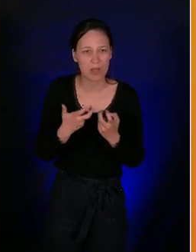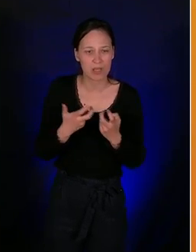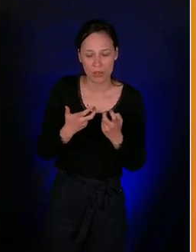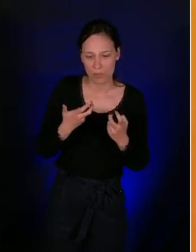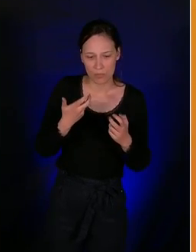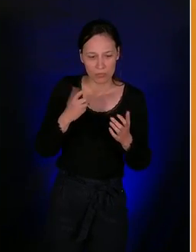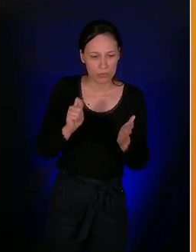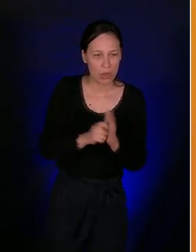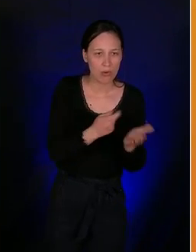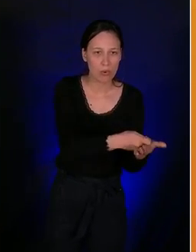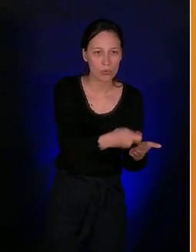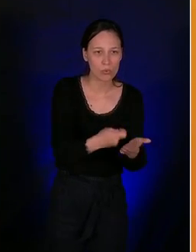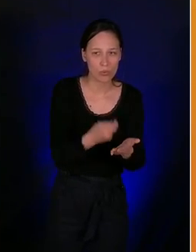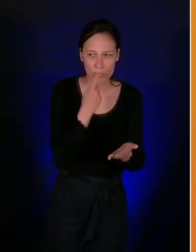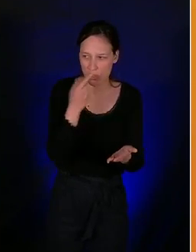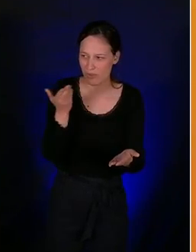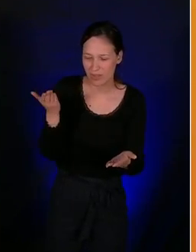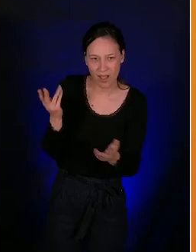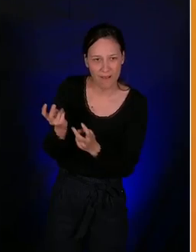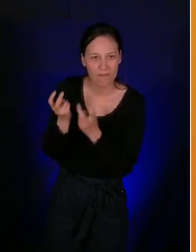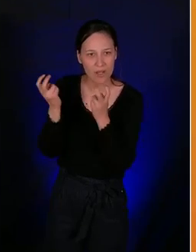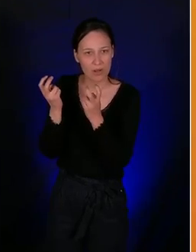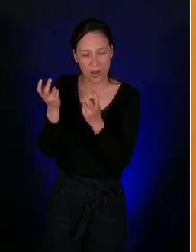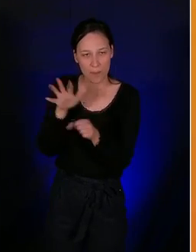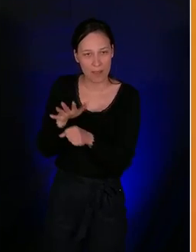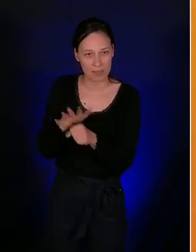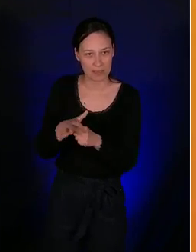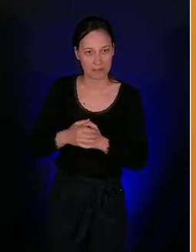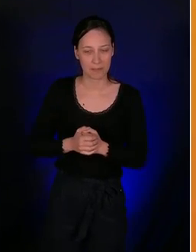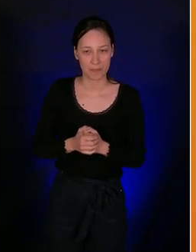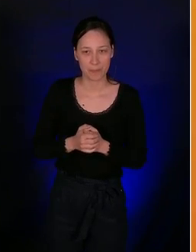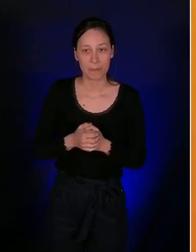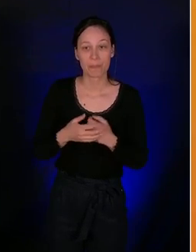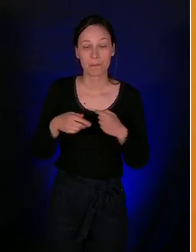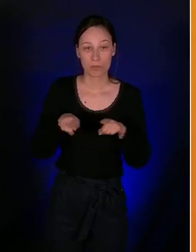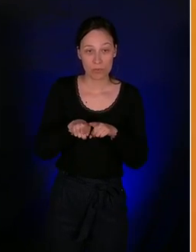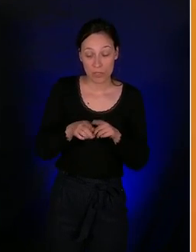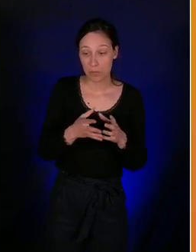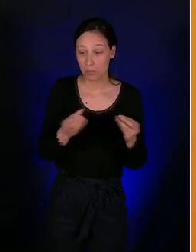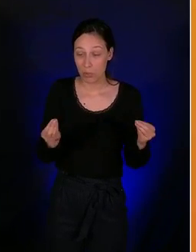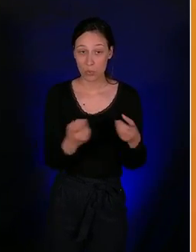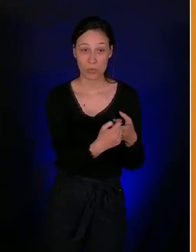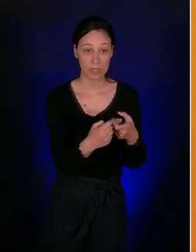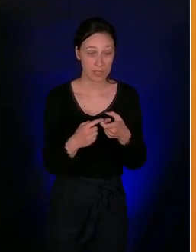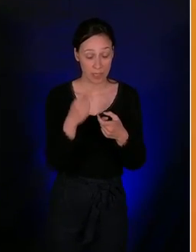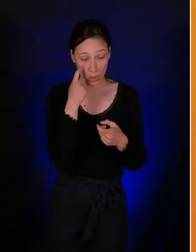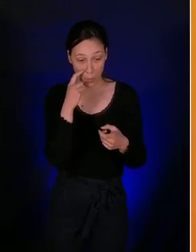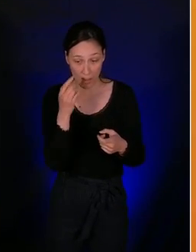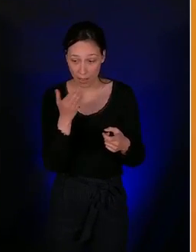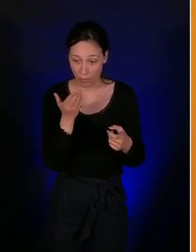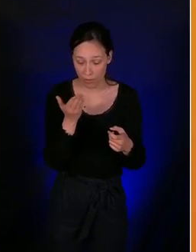Voilà, depuis 2 ans... des adhésions en hausse, comme dans beaucoup de syndicats, de tous les champs professionnels à la